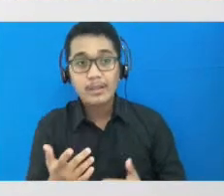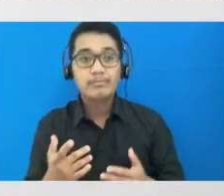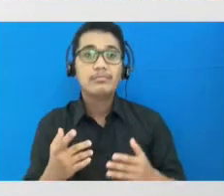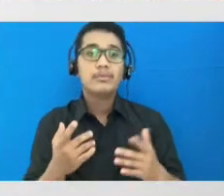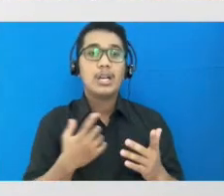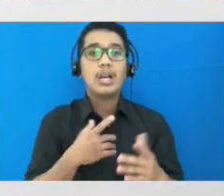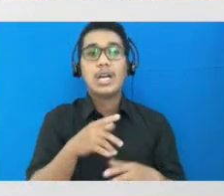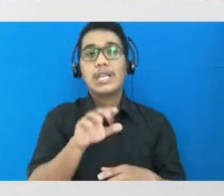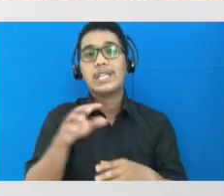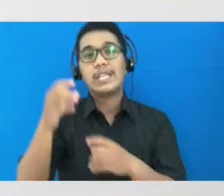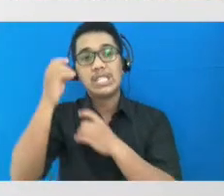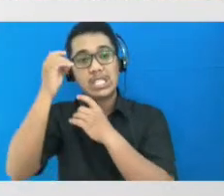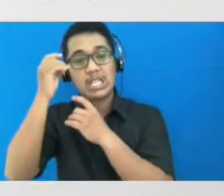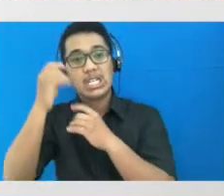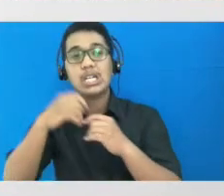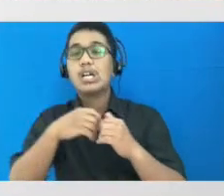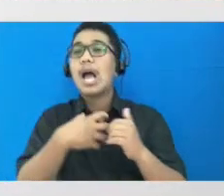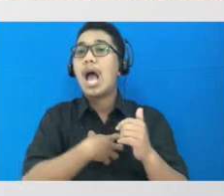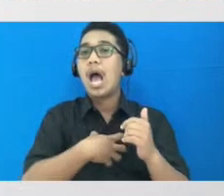sangat penting,